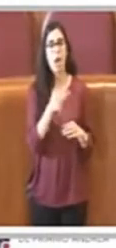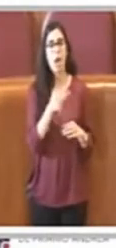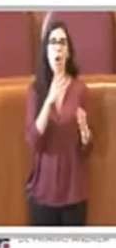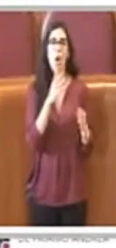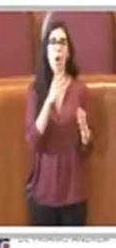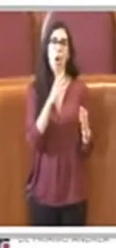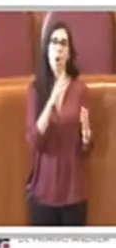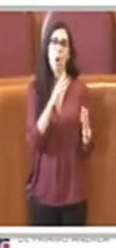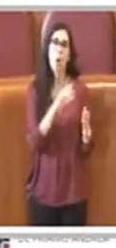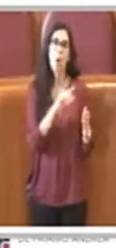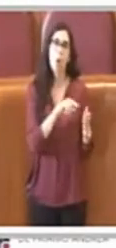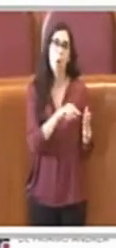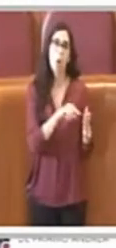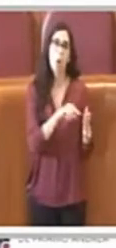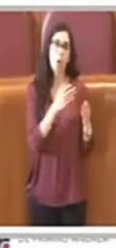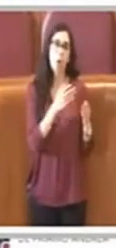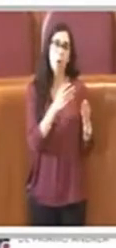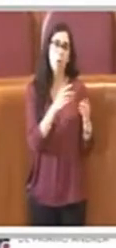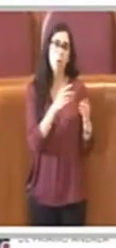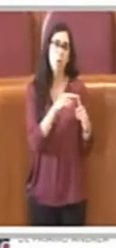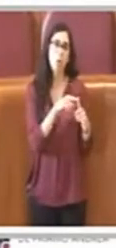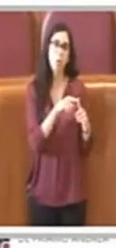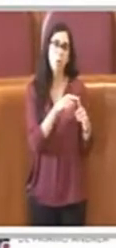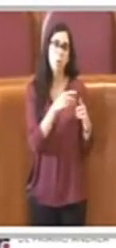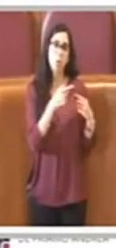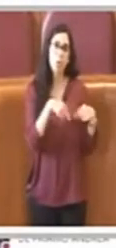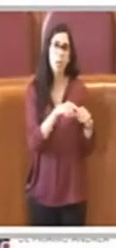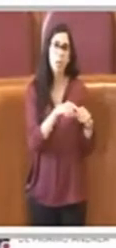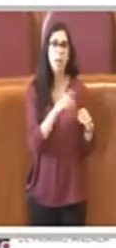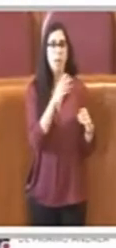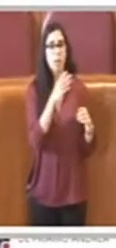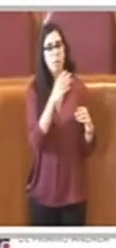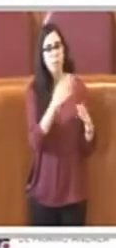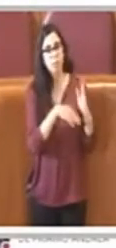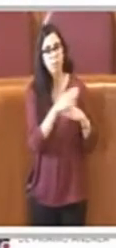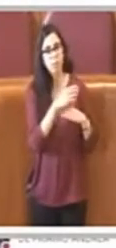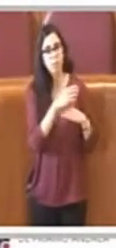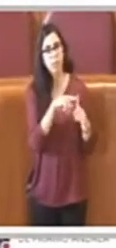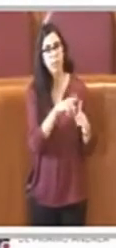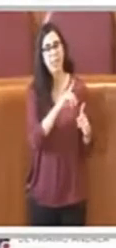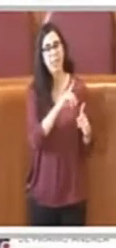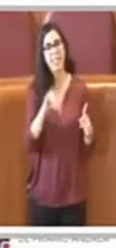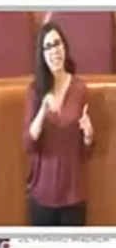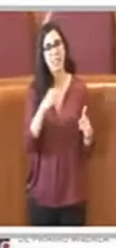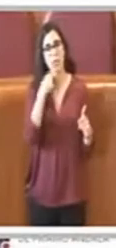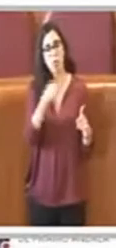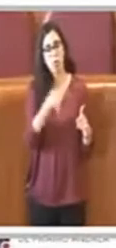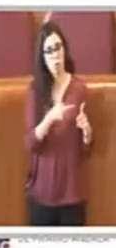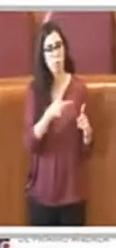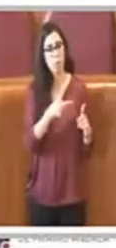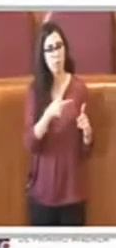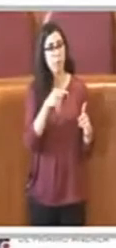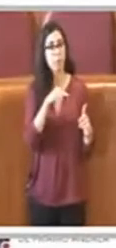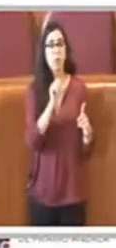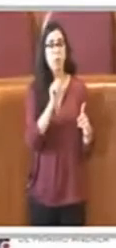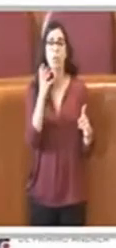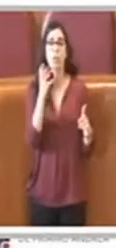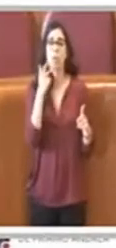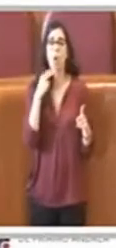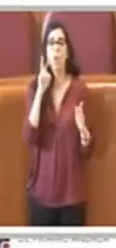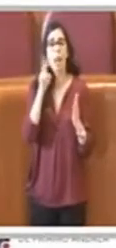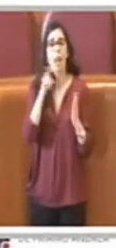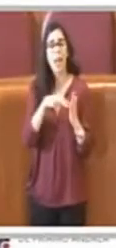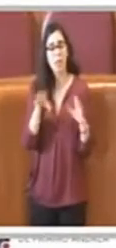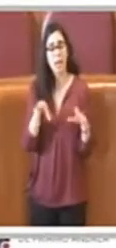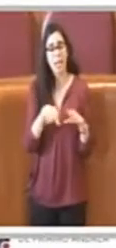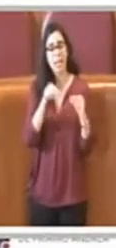DI per abbreviare. Leggo soltanto l'incipit di queste linee guida per spiegare bene qual è lo scopo